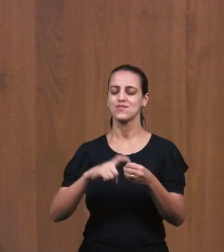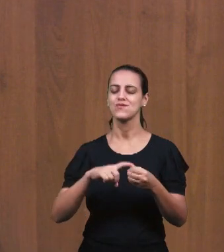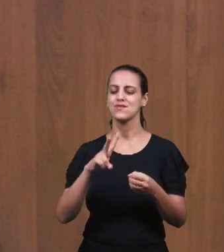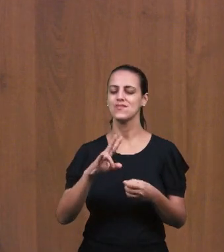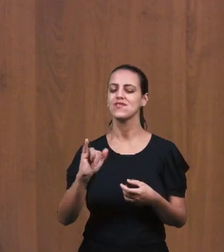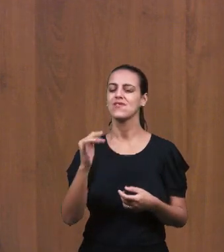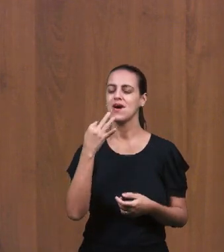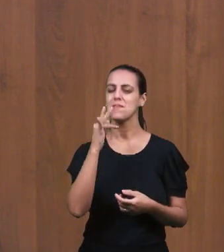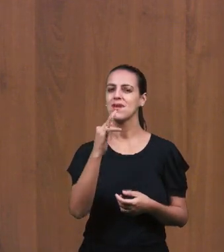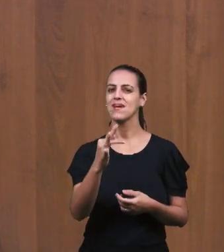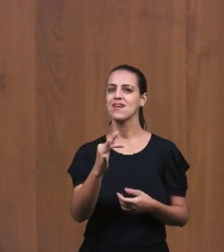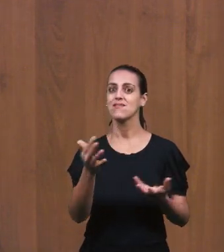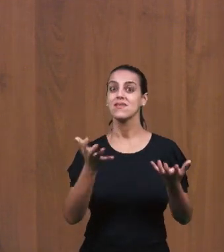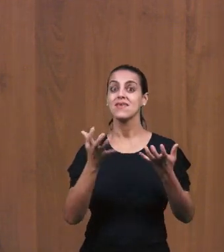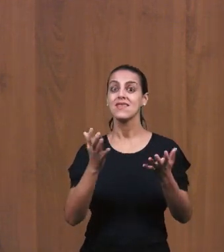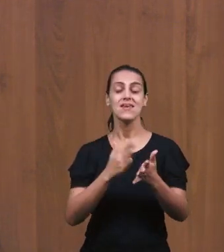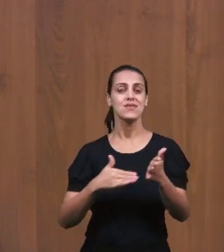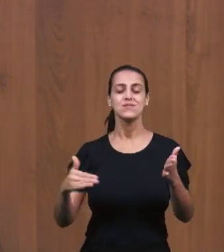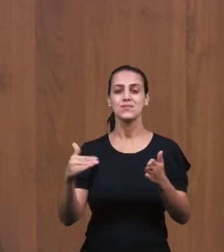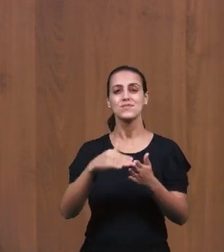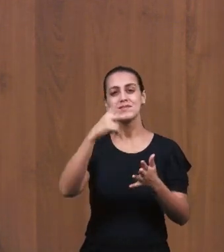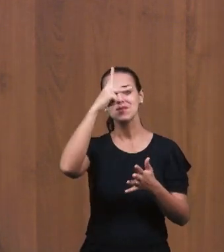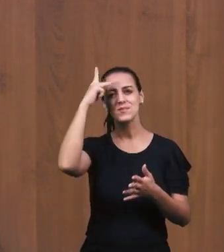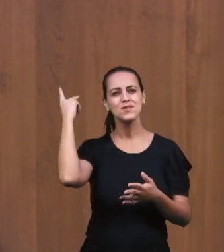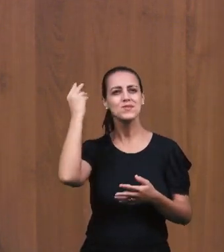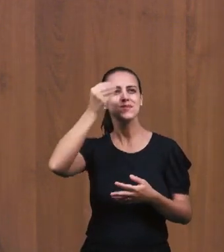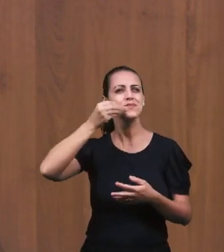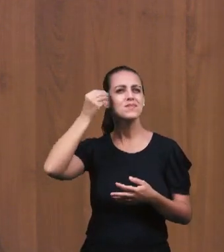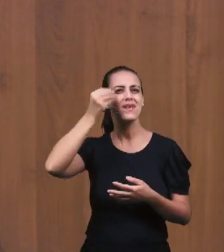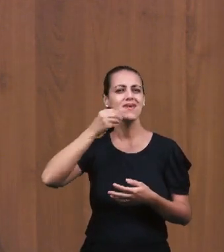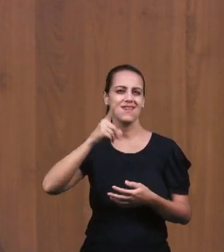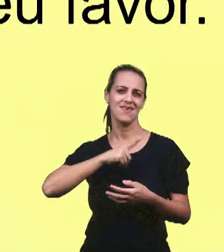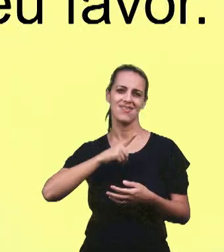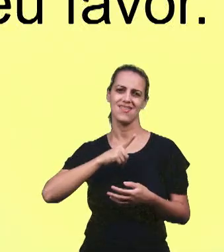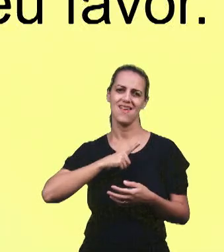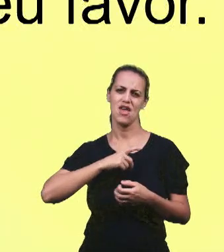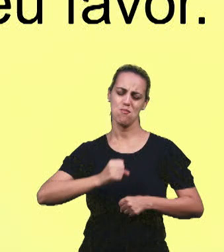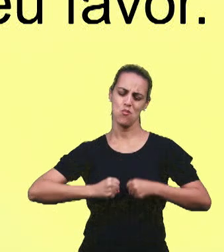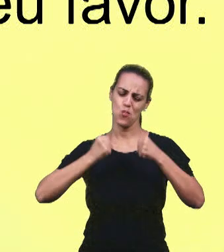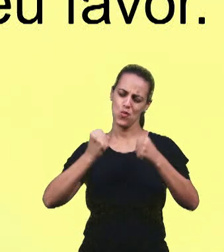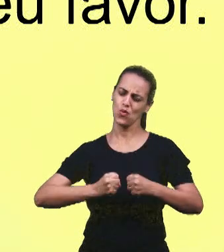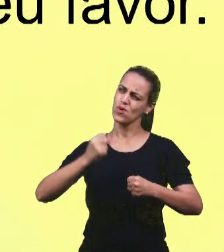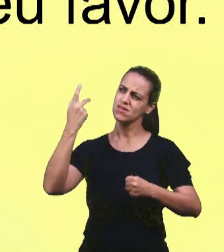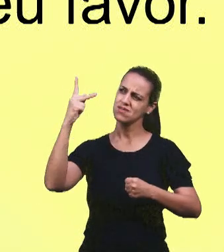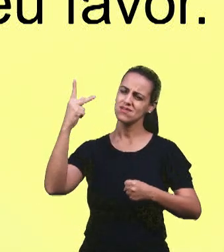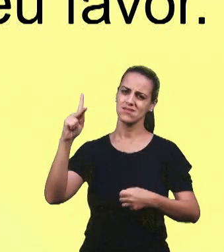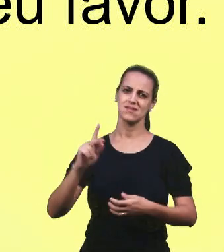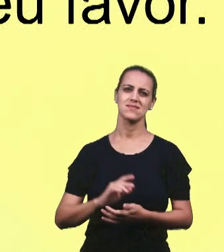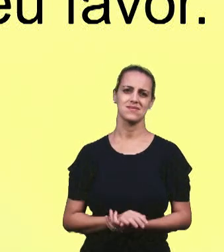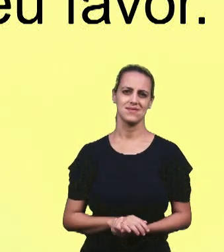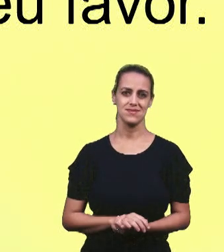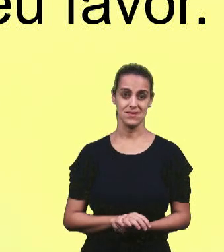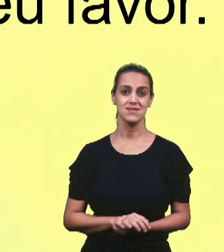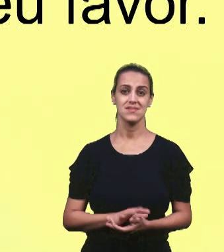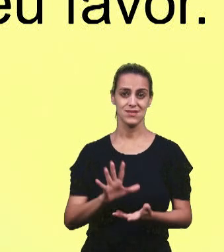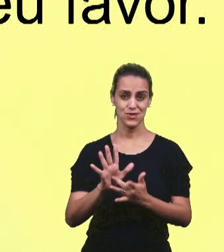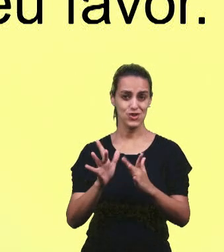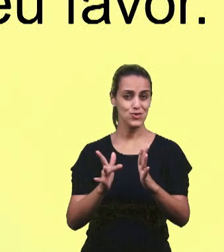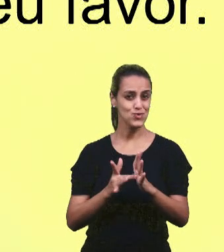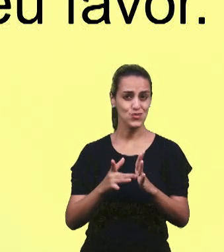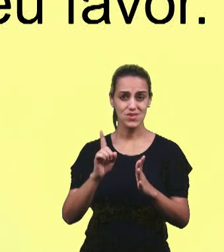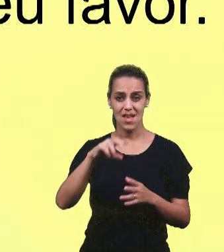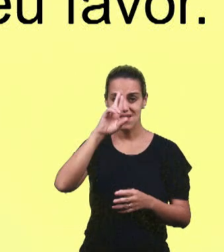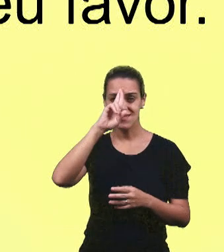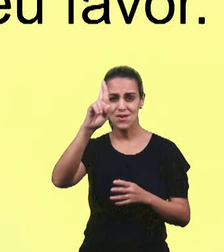Il veut que tous dans le monde puissent avoir une expérience avec son pouvoir. Jésus est le Seigneur de la